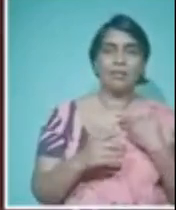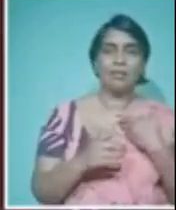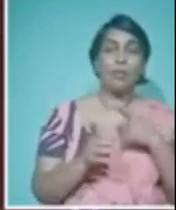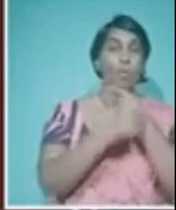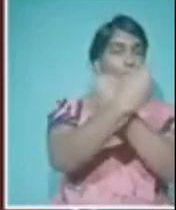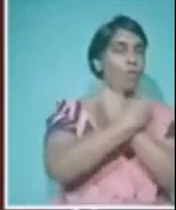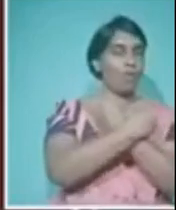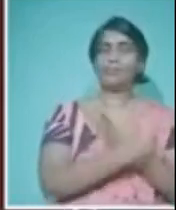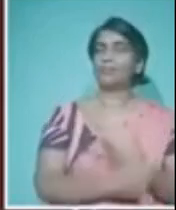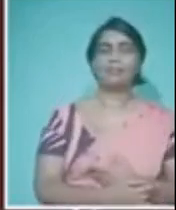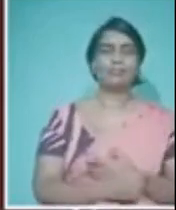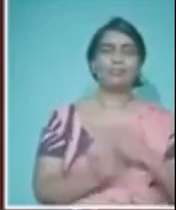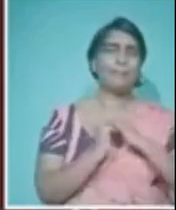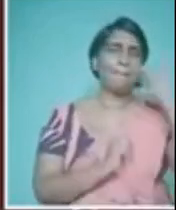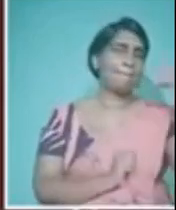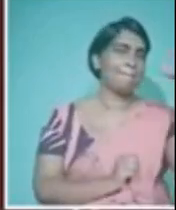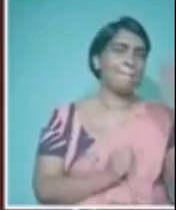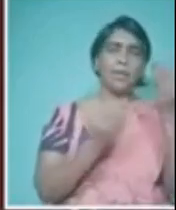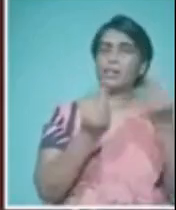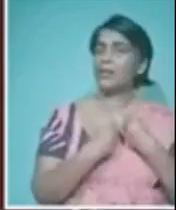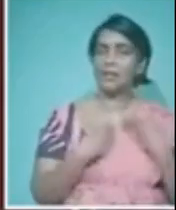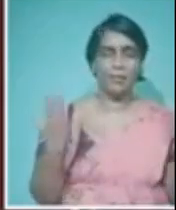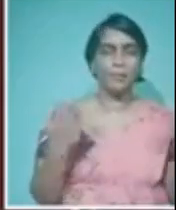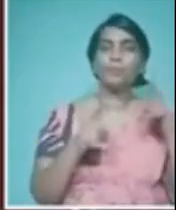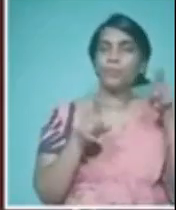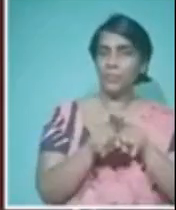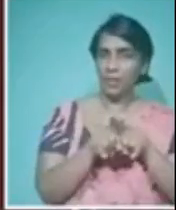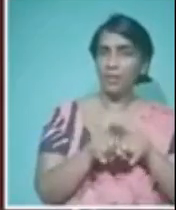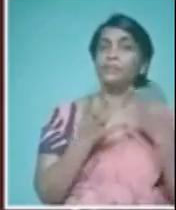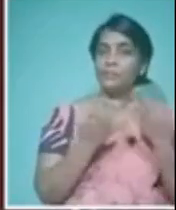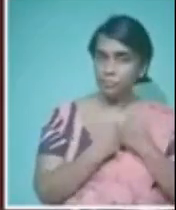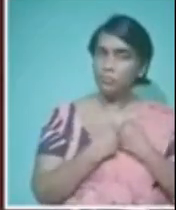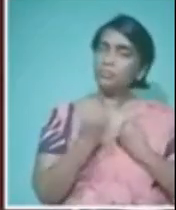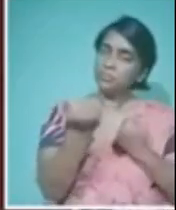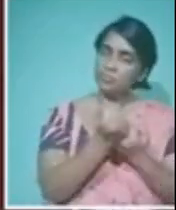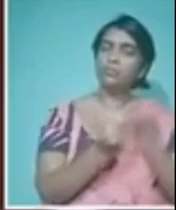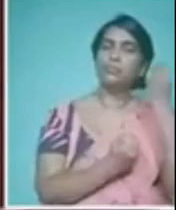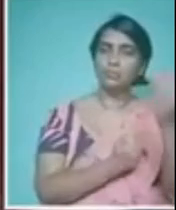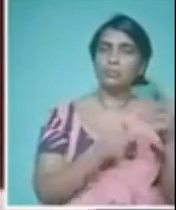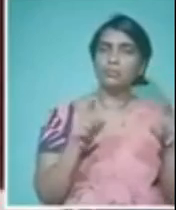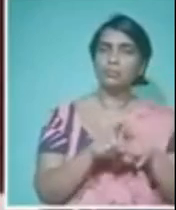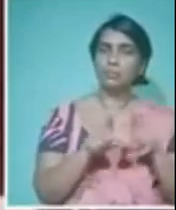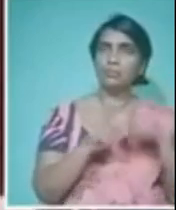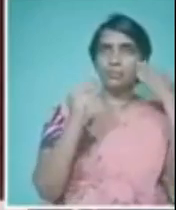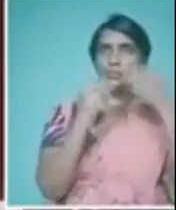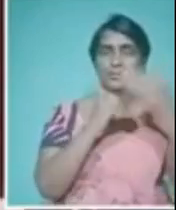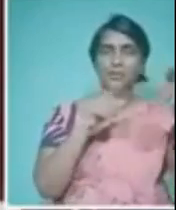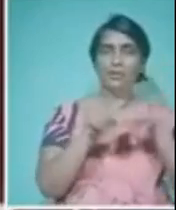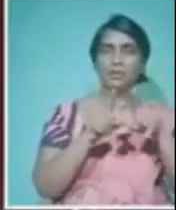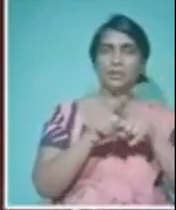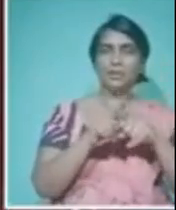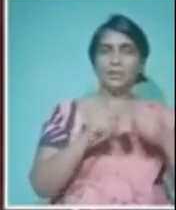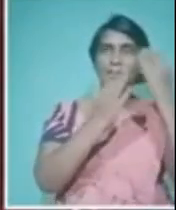පන්ති පැවැත්වුවට කිසිම ප්‍රතිඵලයක් ලැබෙන්නේ නැහැ. ඒ නිසා අවශ්‍ය නම් අපේ සහයෝගය ලබා දෙන්නම්. නාලිකාවල තියෙන ගැටලු